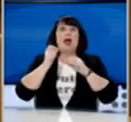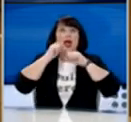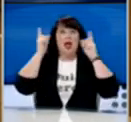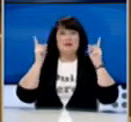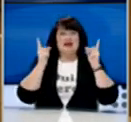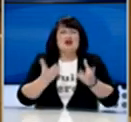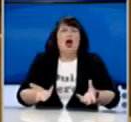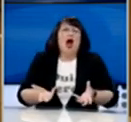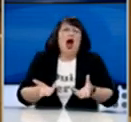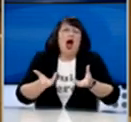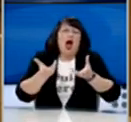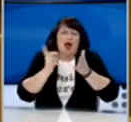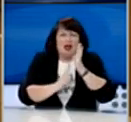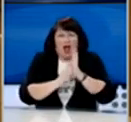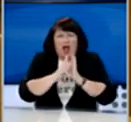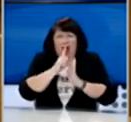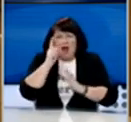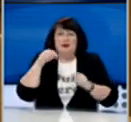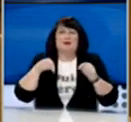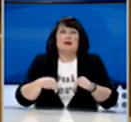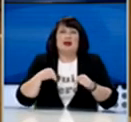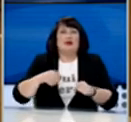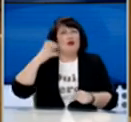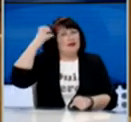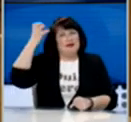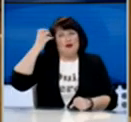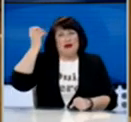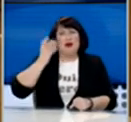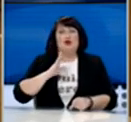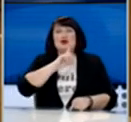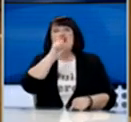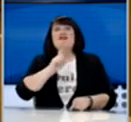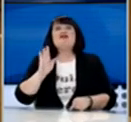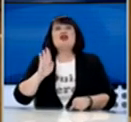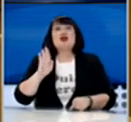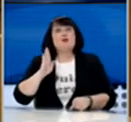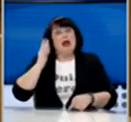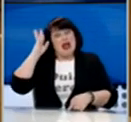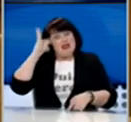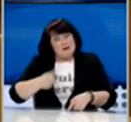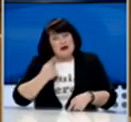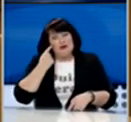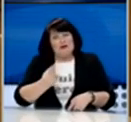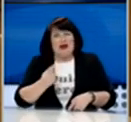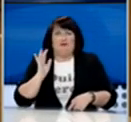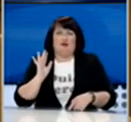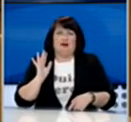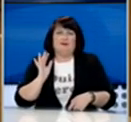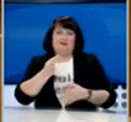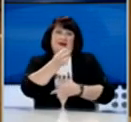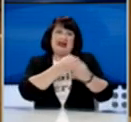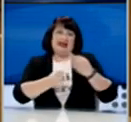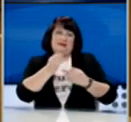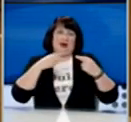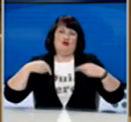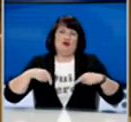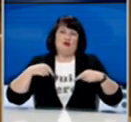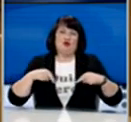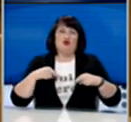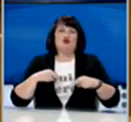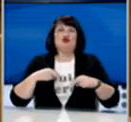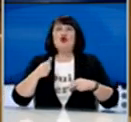διάρκεια καύσωνα είναι εδώ δεν είναι θεωρία είναι είναι βίωμα δεν είναι